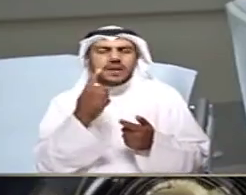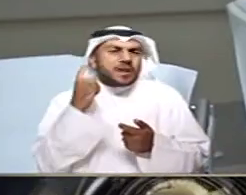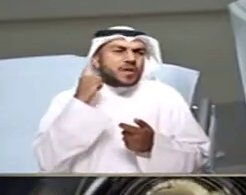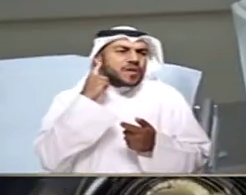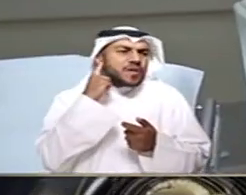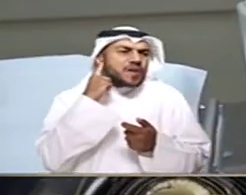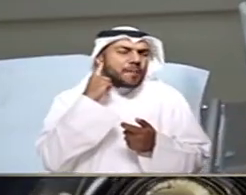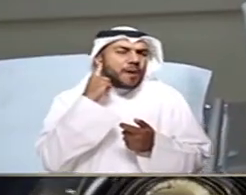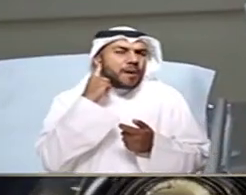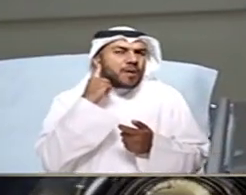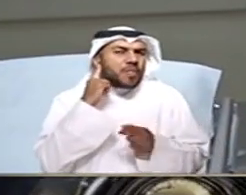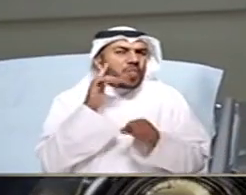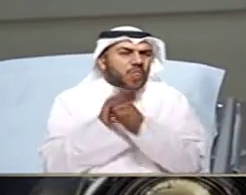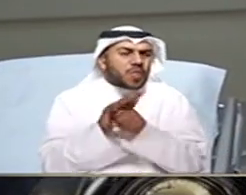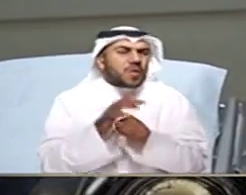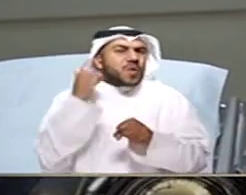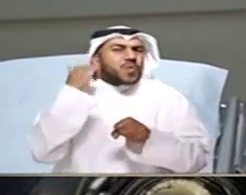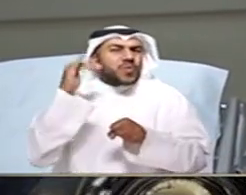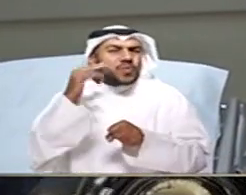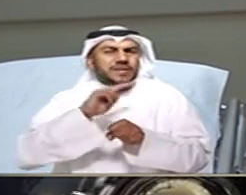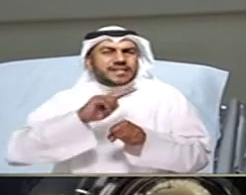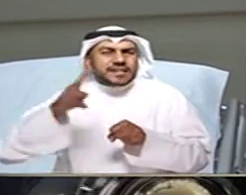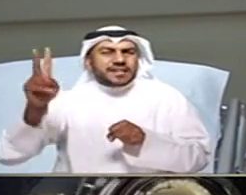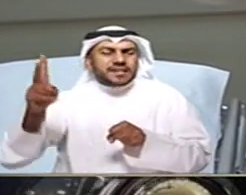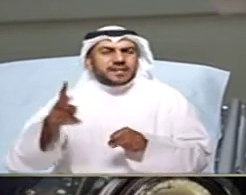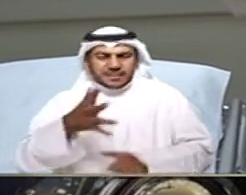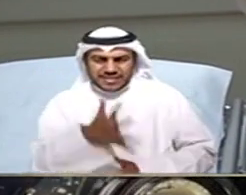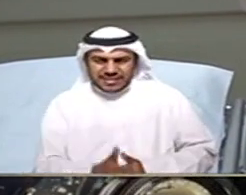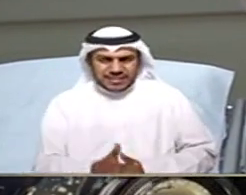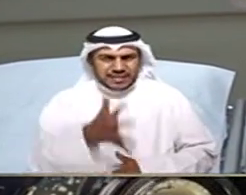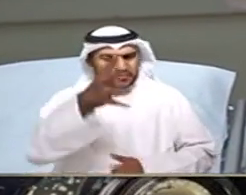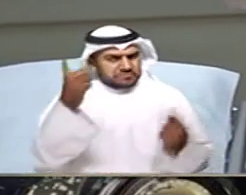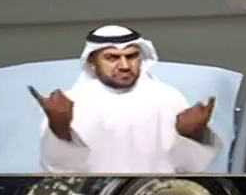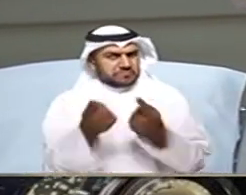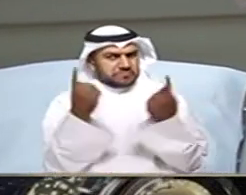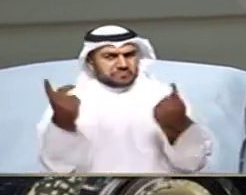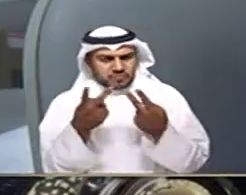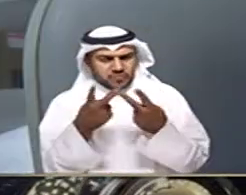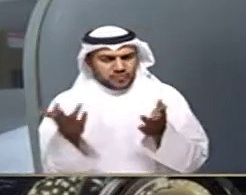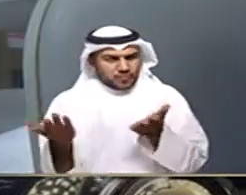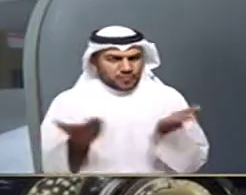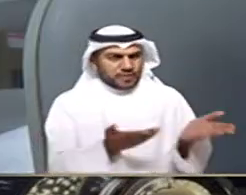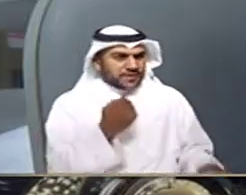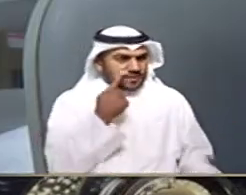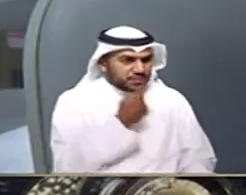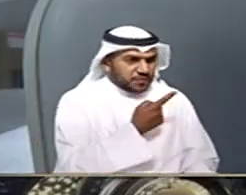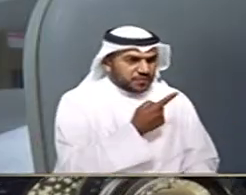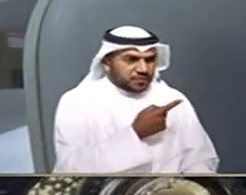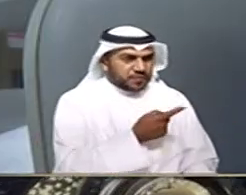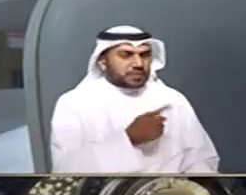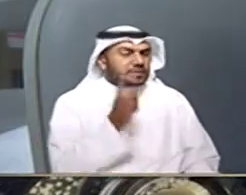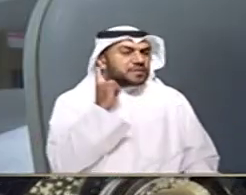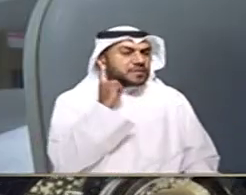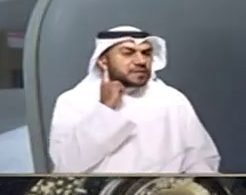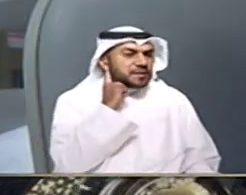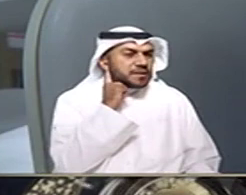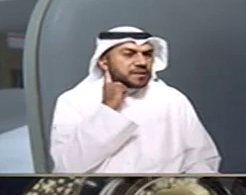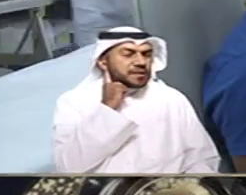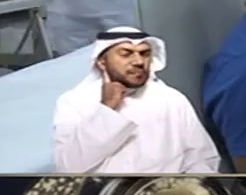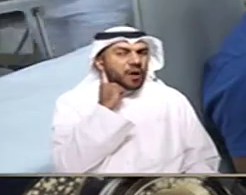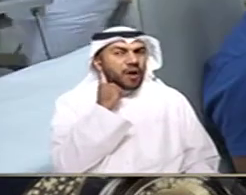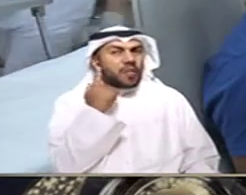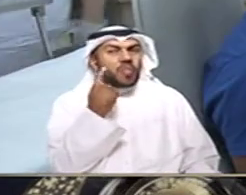العديد من الفئات من كافة الأعمار التي تعاني من أمراض كثيرة متعلقة بالسمع والاتزان وصعوبات النطق،